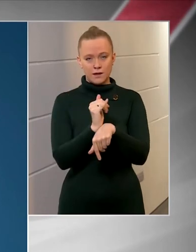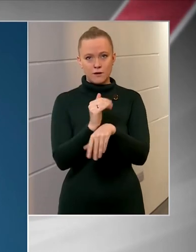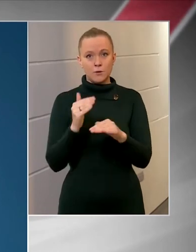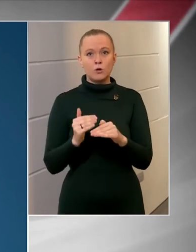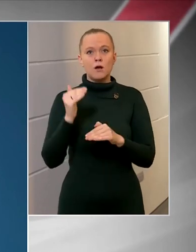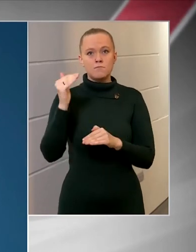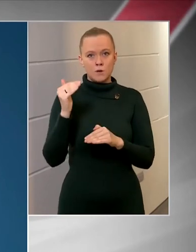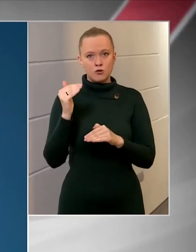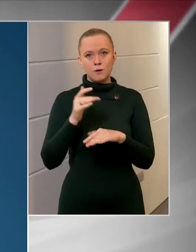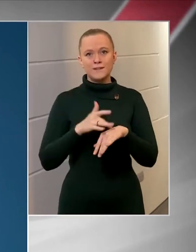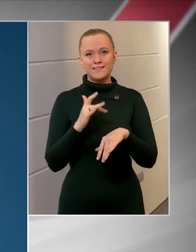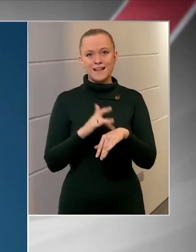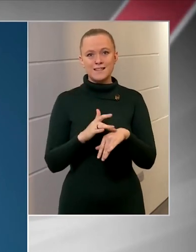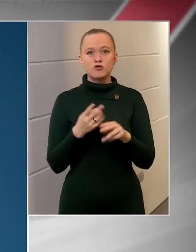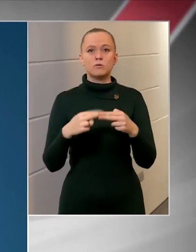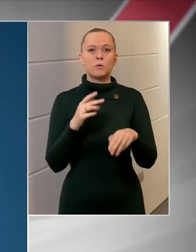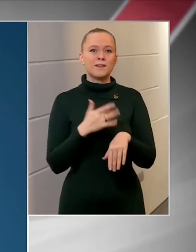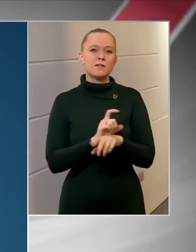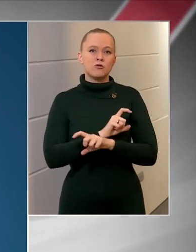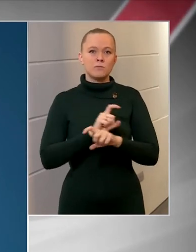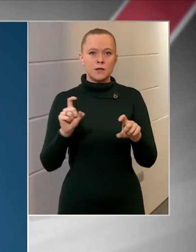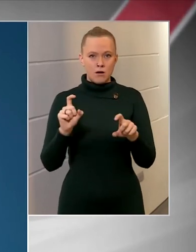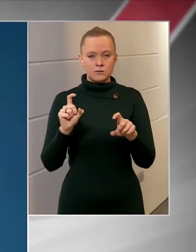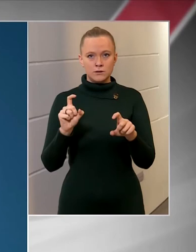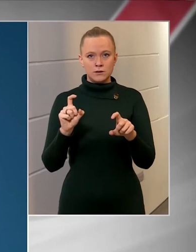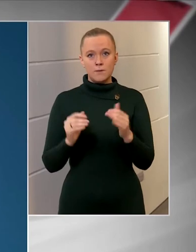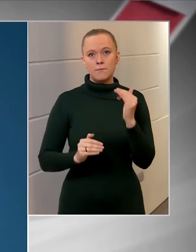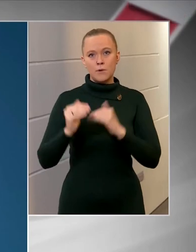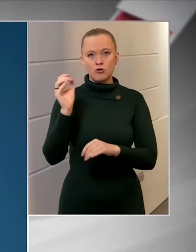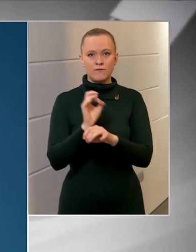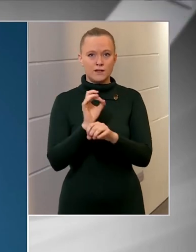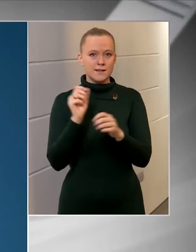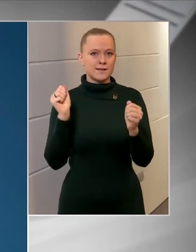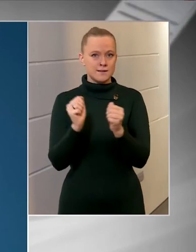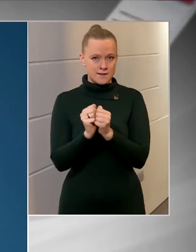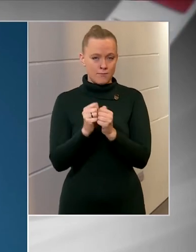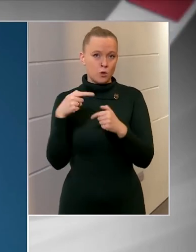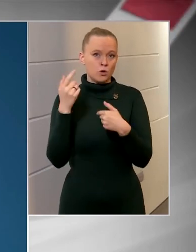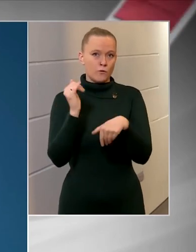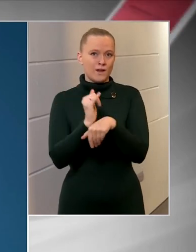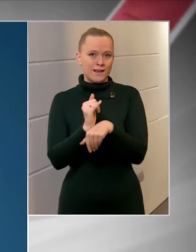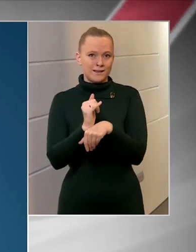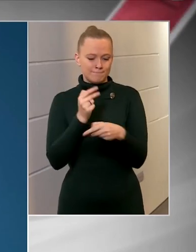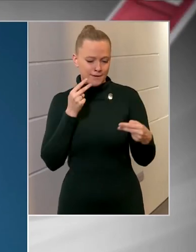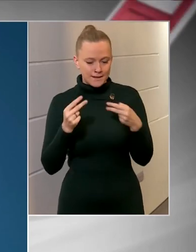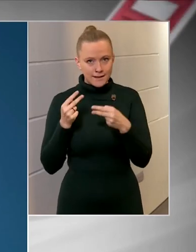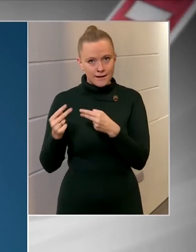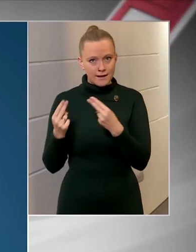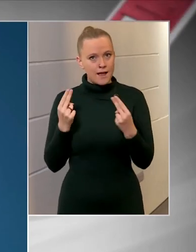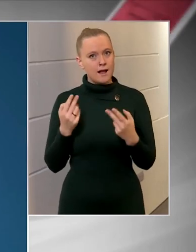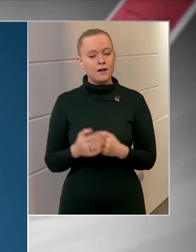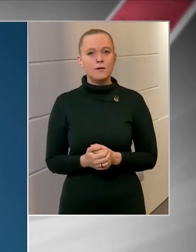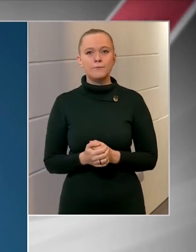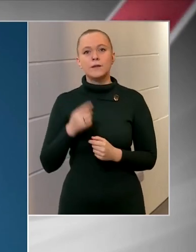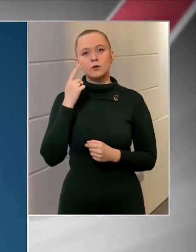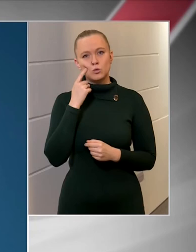magasabb tesztelés, több tesztelés miatti magasabb fertőzés számot a jövő héten értékeljük, akkor